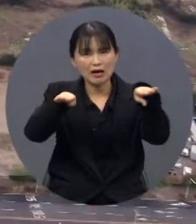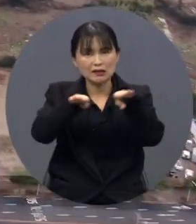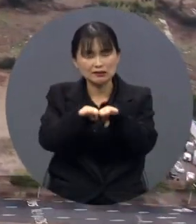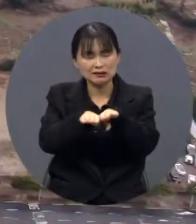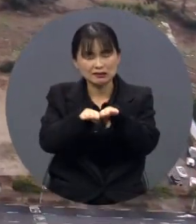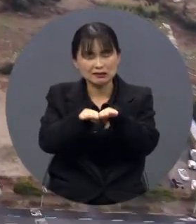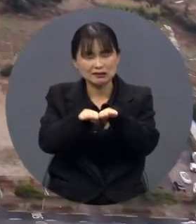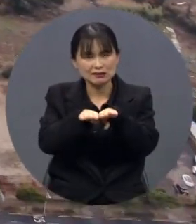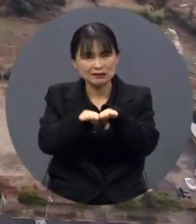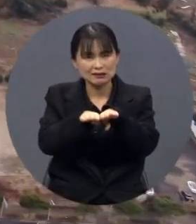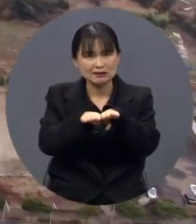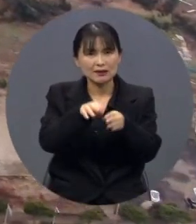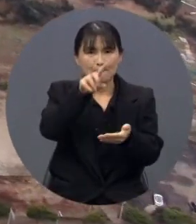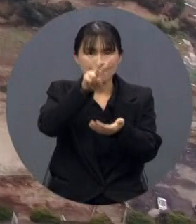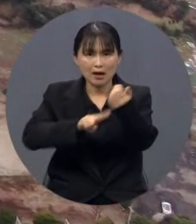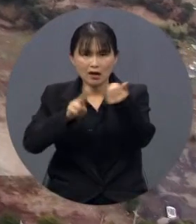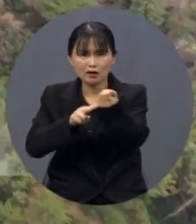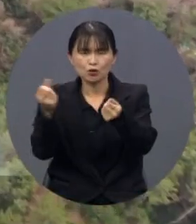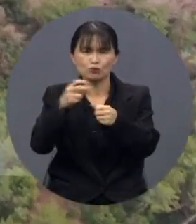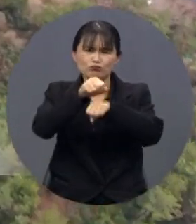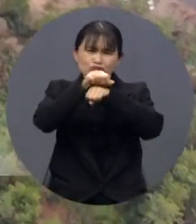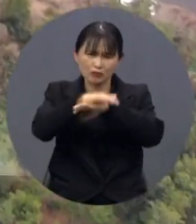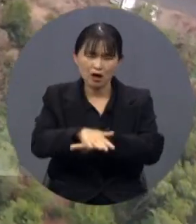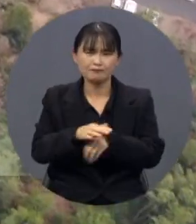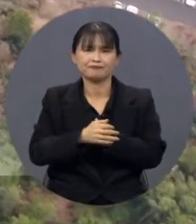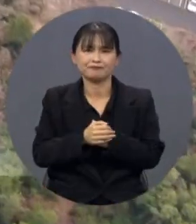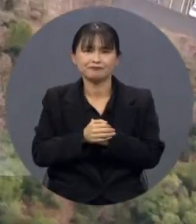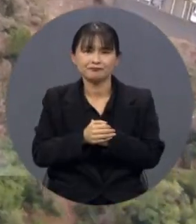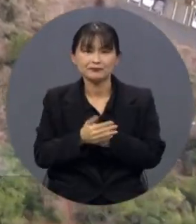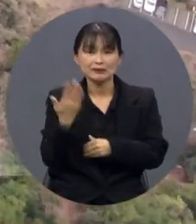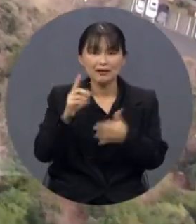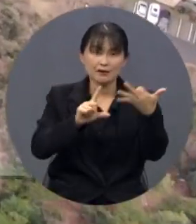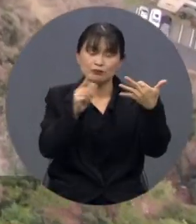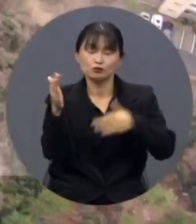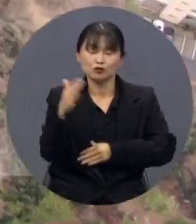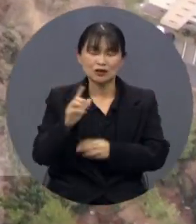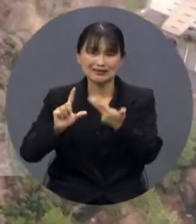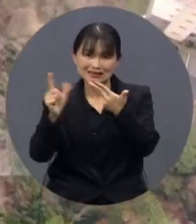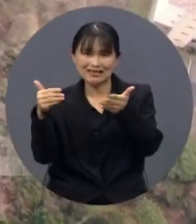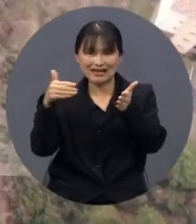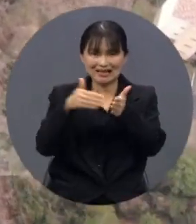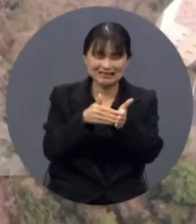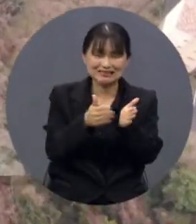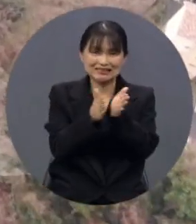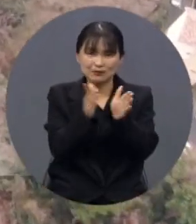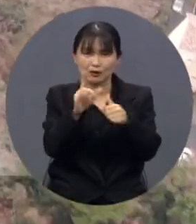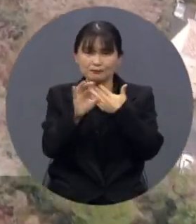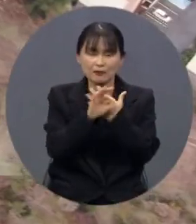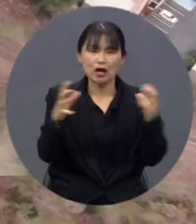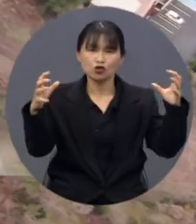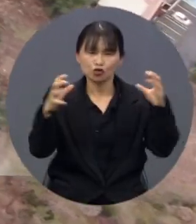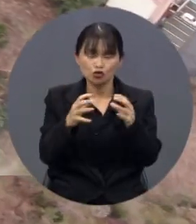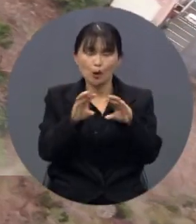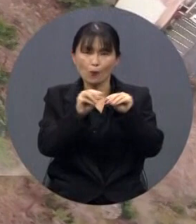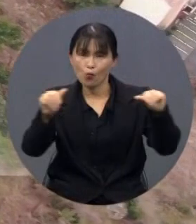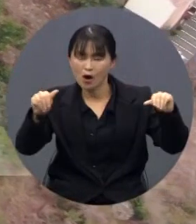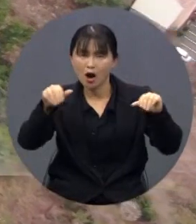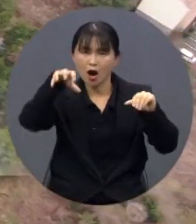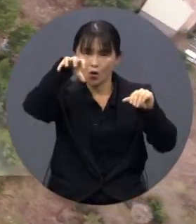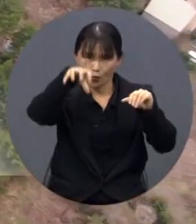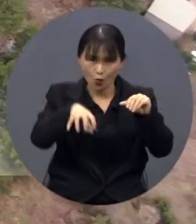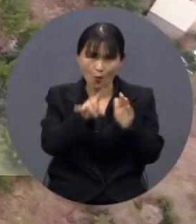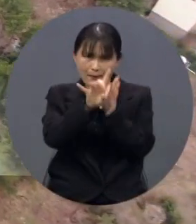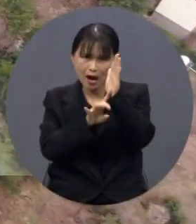또 무산됐습니다 제주시에 따르면 지난달 18일부터 지난 7일까지 실시된 주상복합용지 재매각